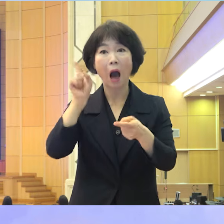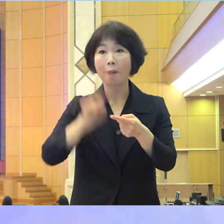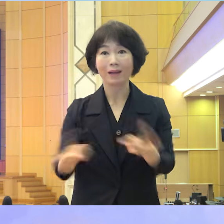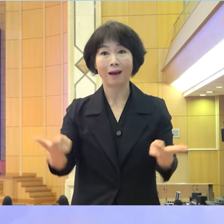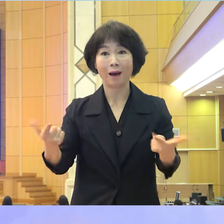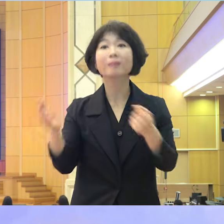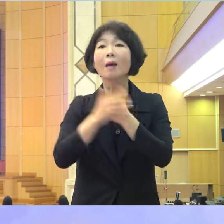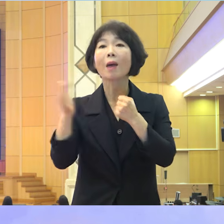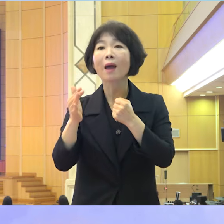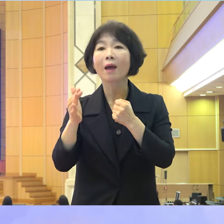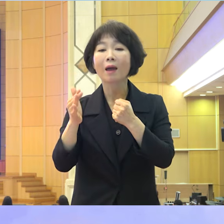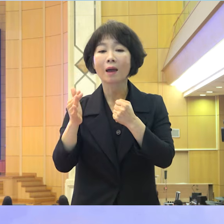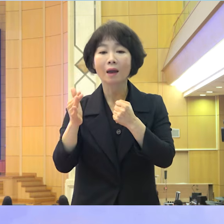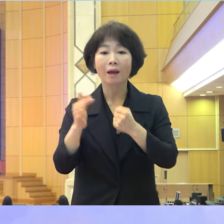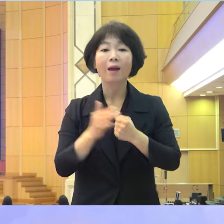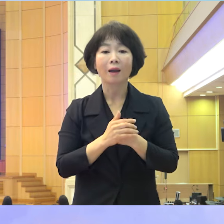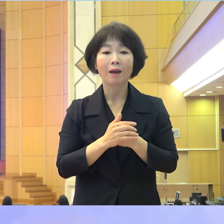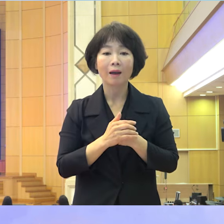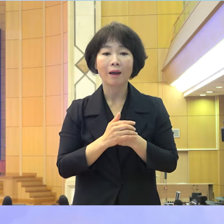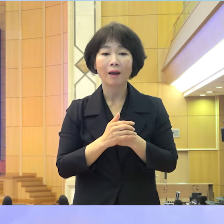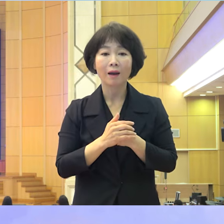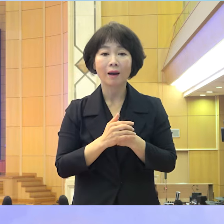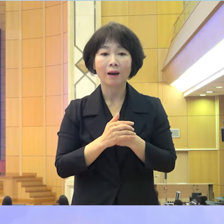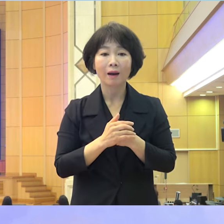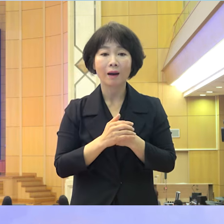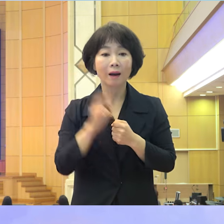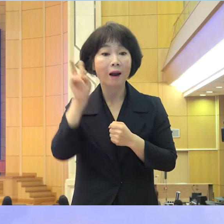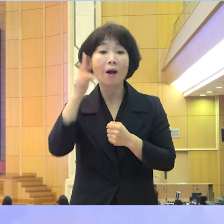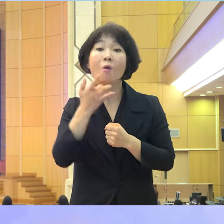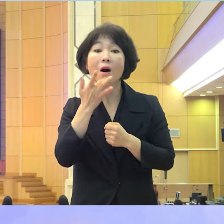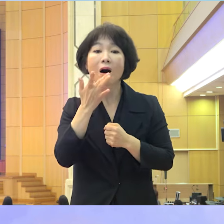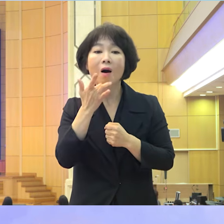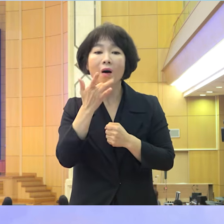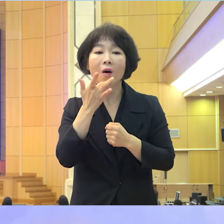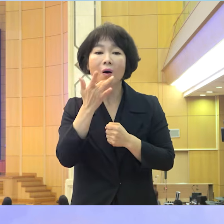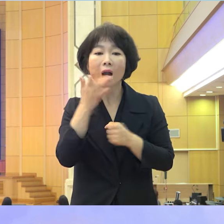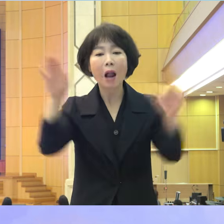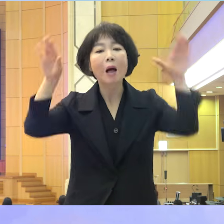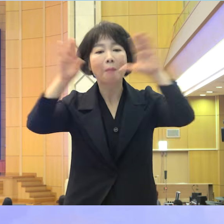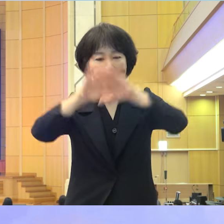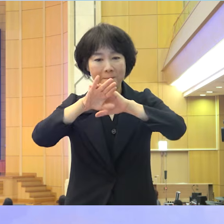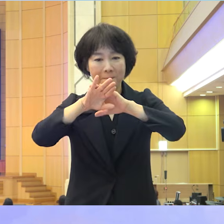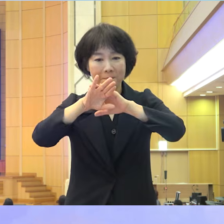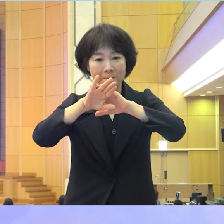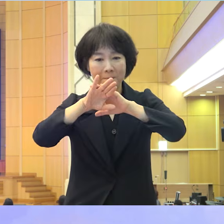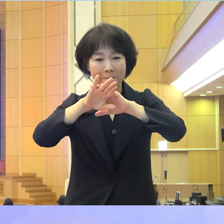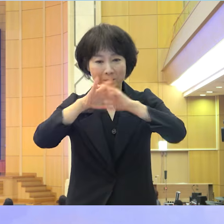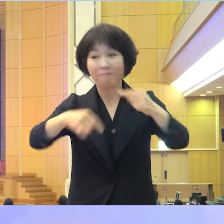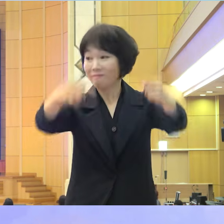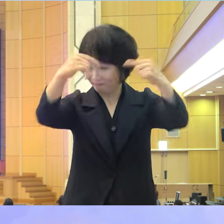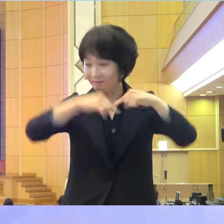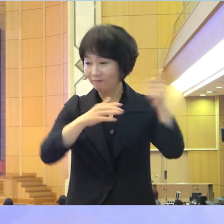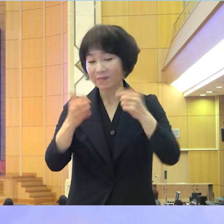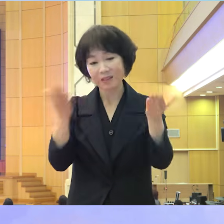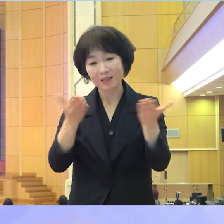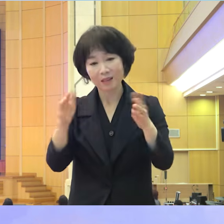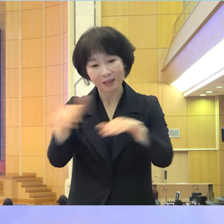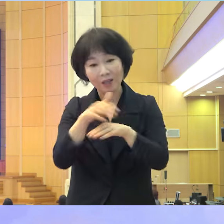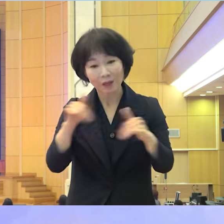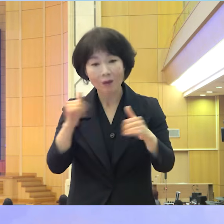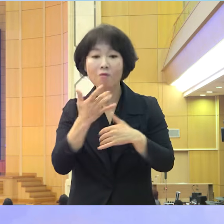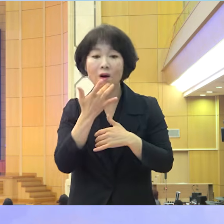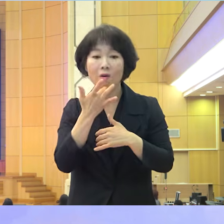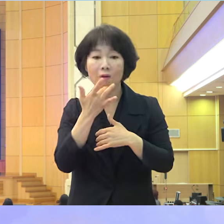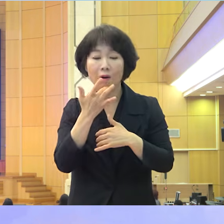11시에 참석 못하시는 분들은 화요일 밤 남성교 직장 다니시는 분들,